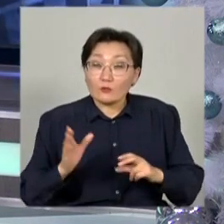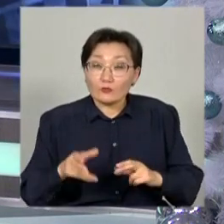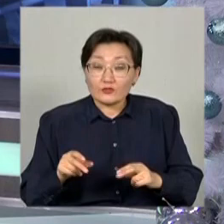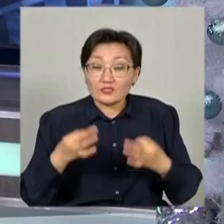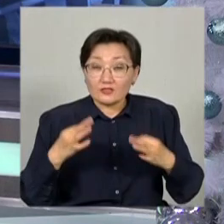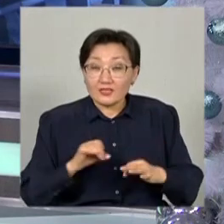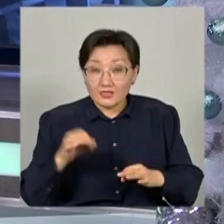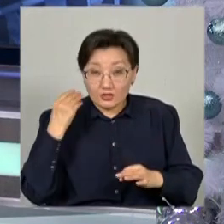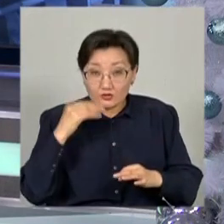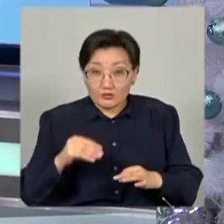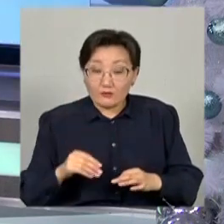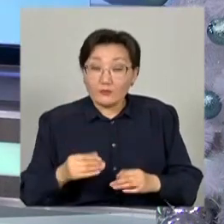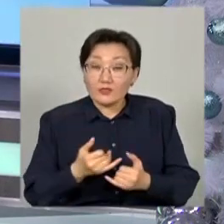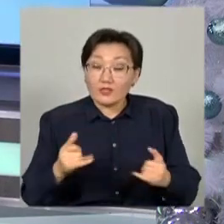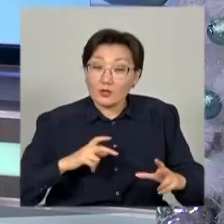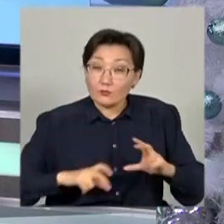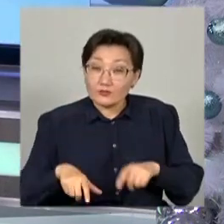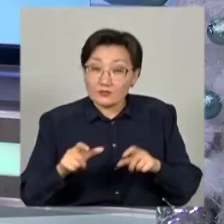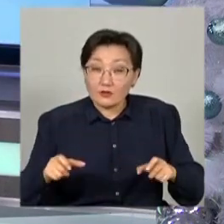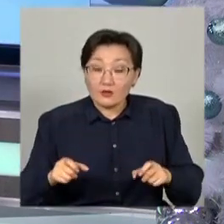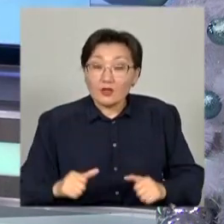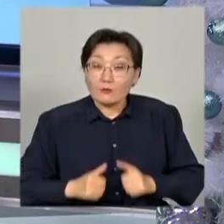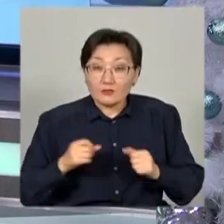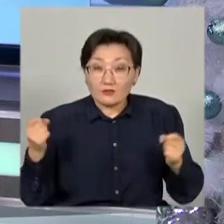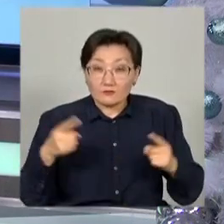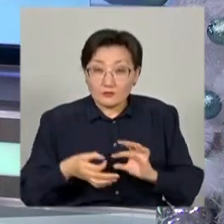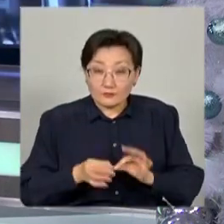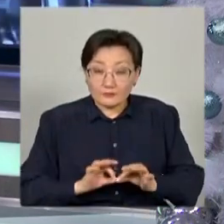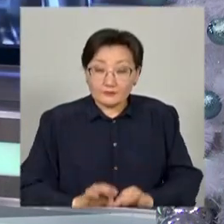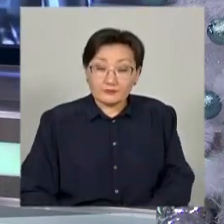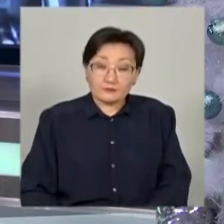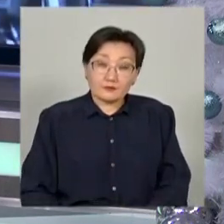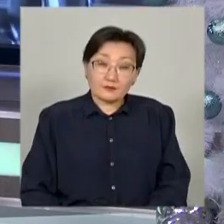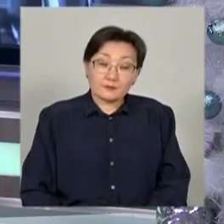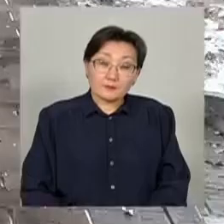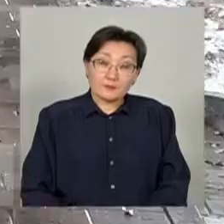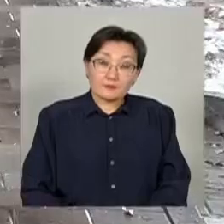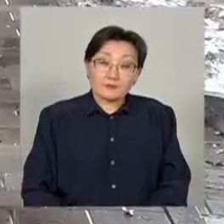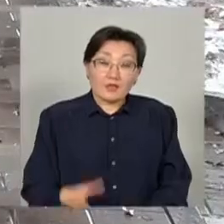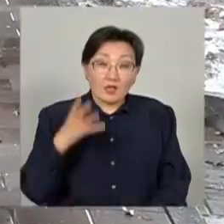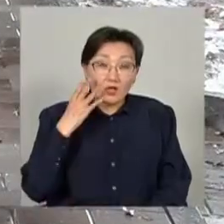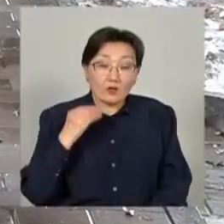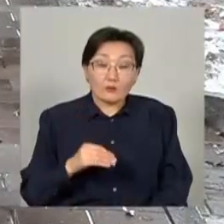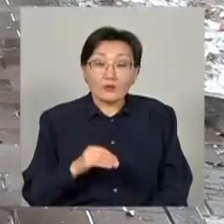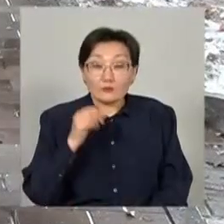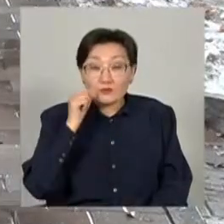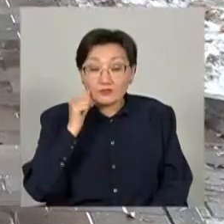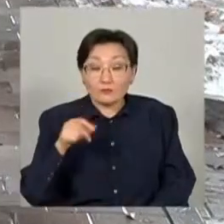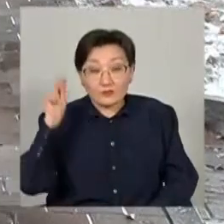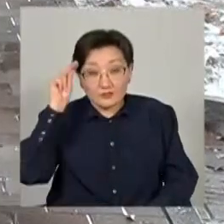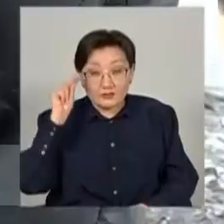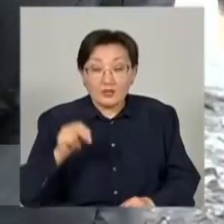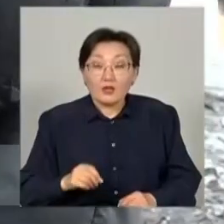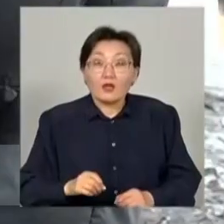и качественно для абитуриентов, пыталась понять Рамина Мирзалимова. Алматинец Арыстан Акбеев учится в одном